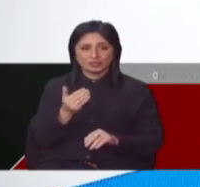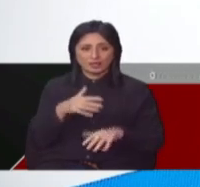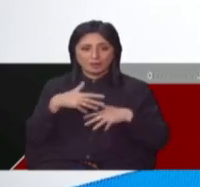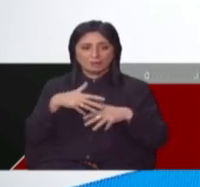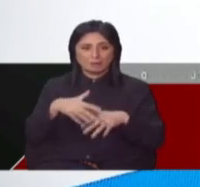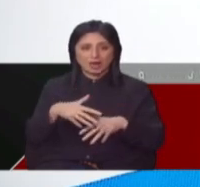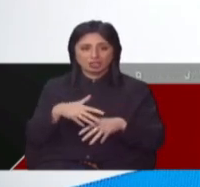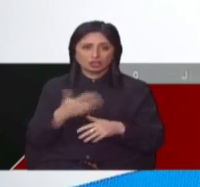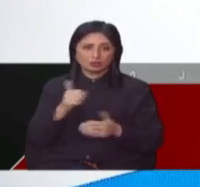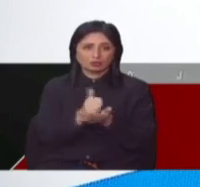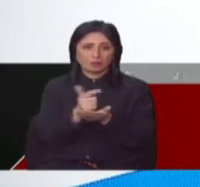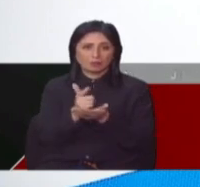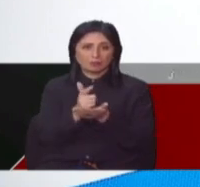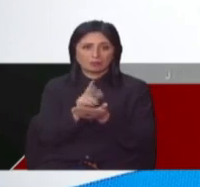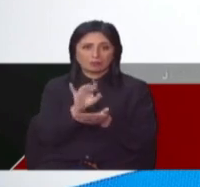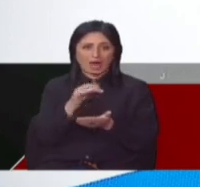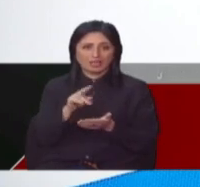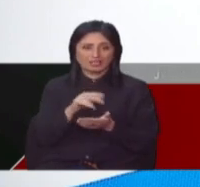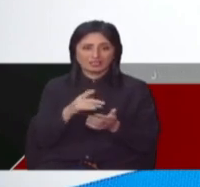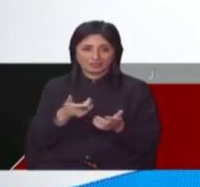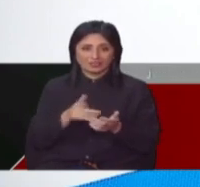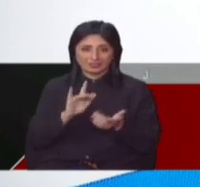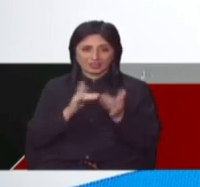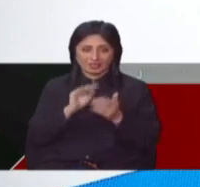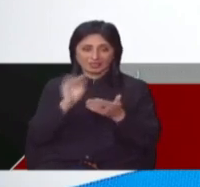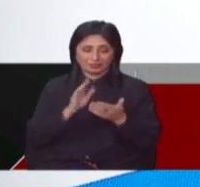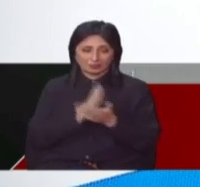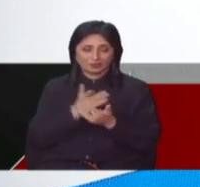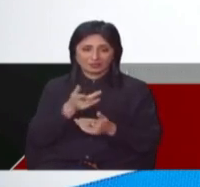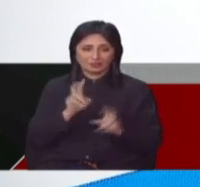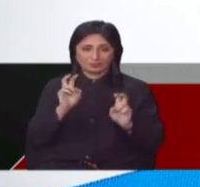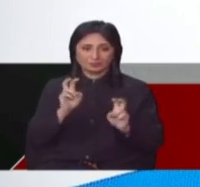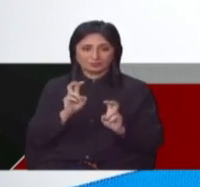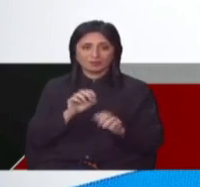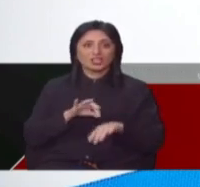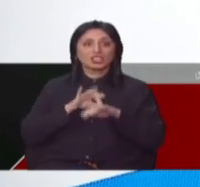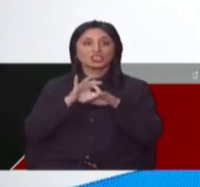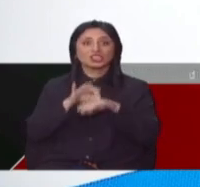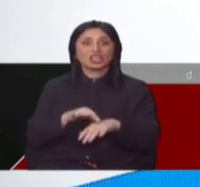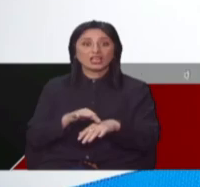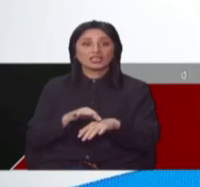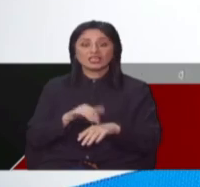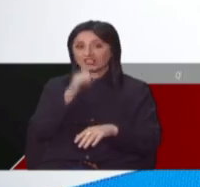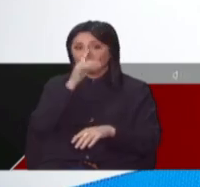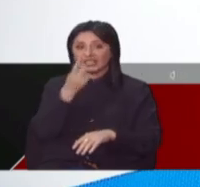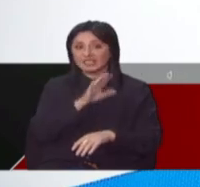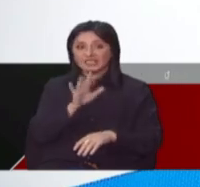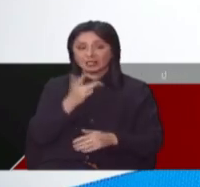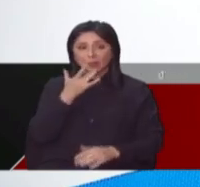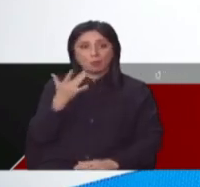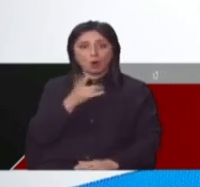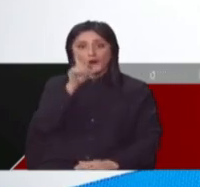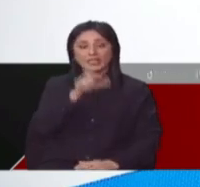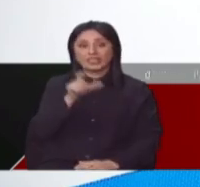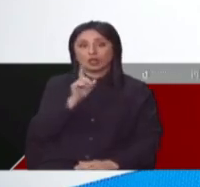მარში თუ პრაიდი, როგორც სოციალისტ მომხმარებლებიც უწოდებდნენ ამას, ჩაატარეს და ვერც ერთმა